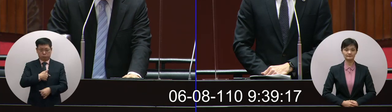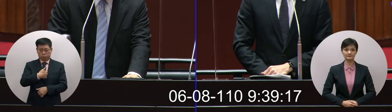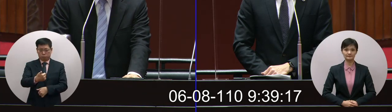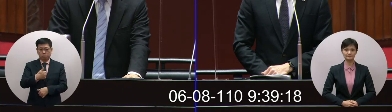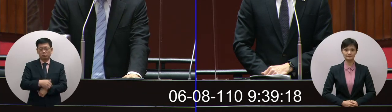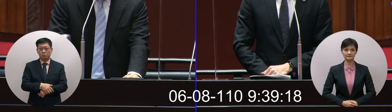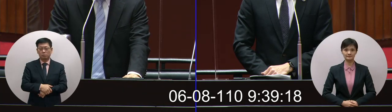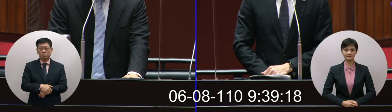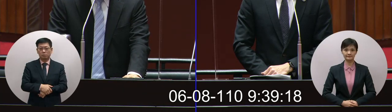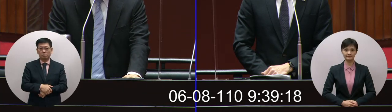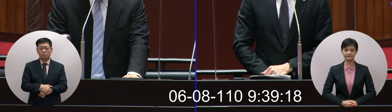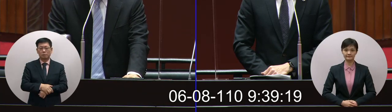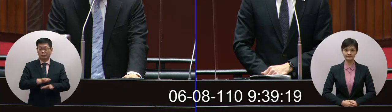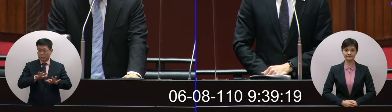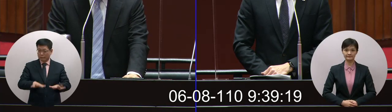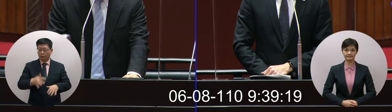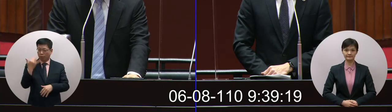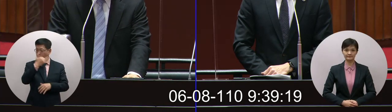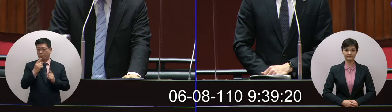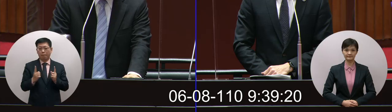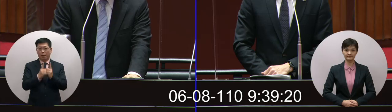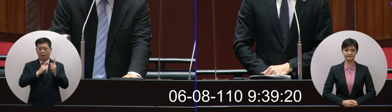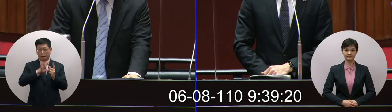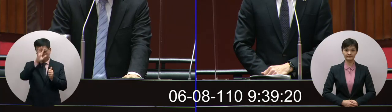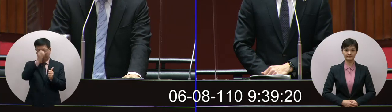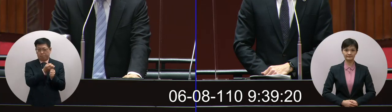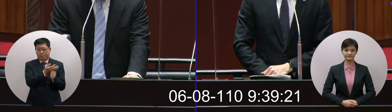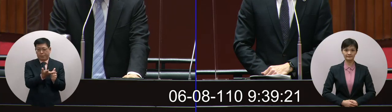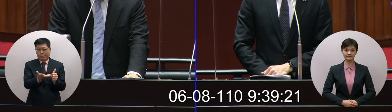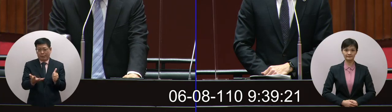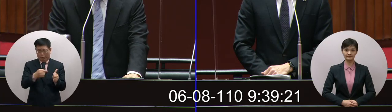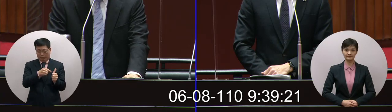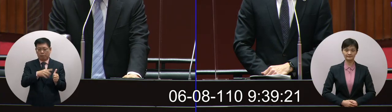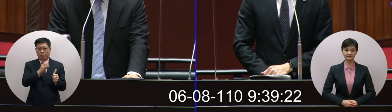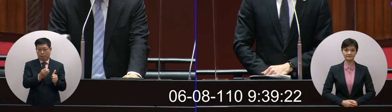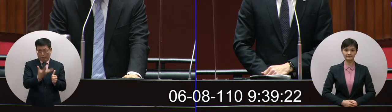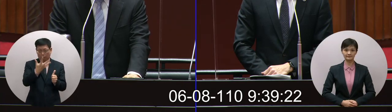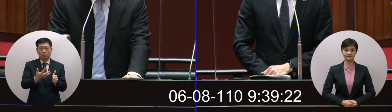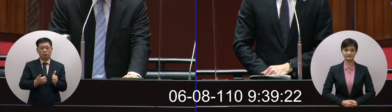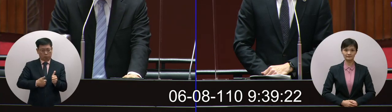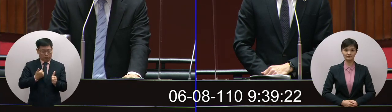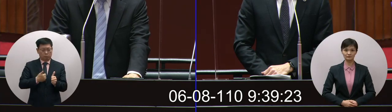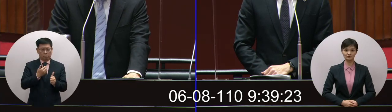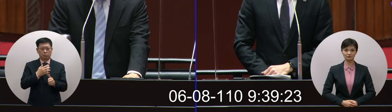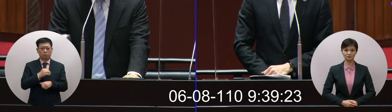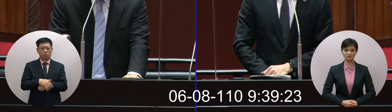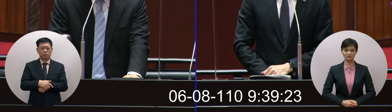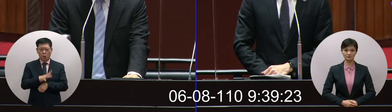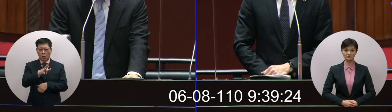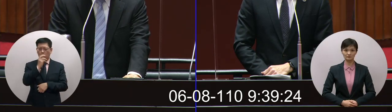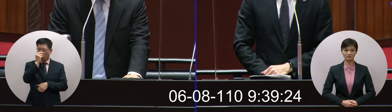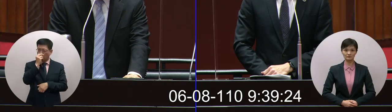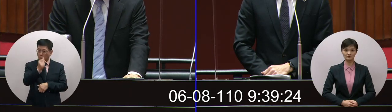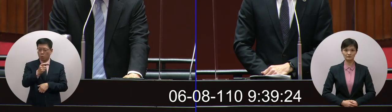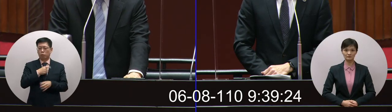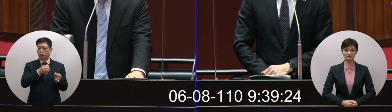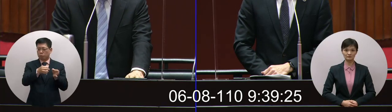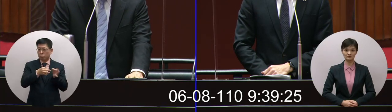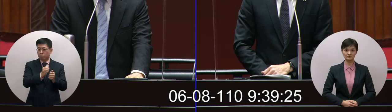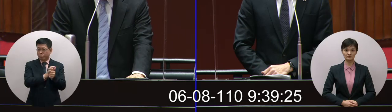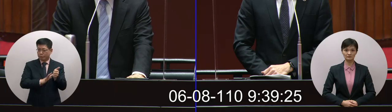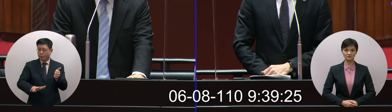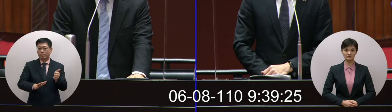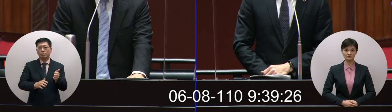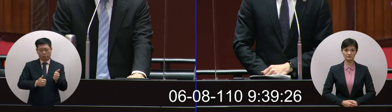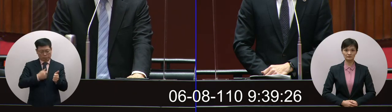的所在，当然。这回疫情的发生，伫万甲确实有一挂特别的行业